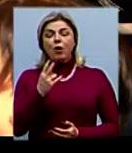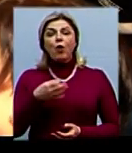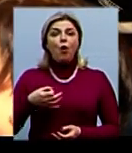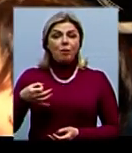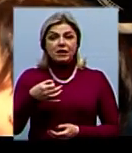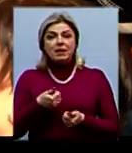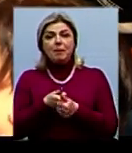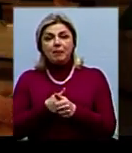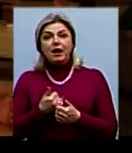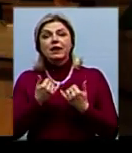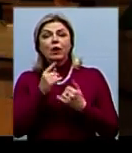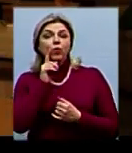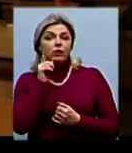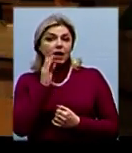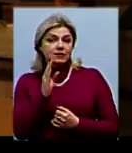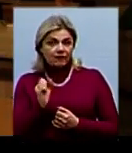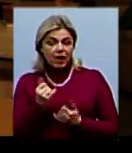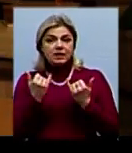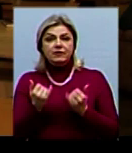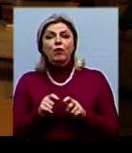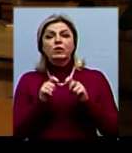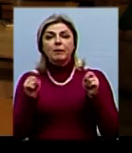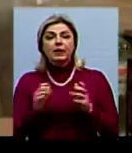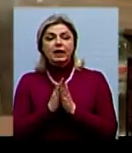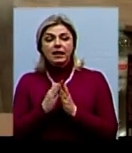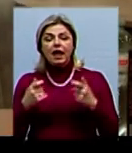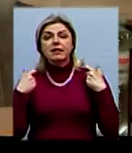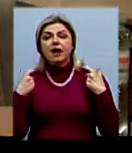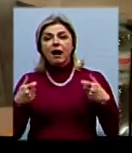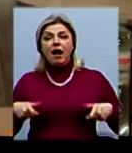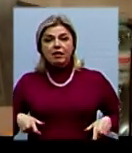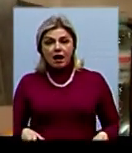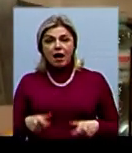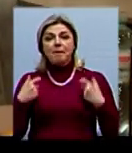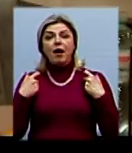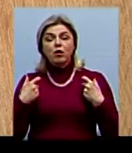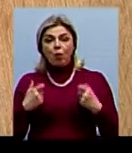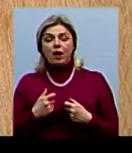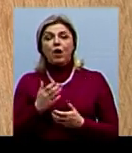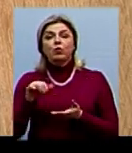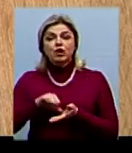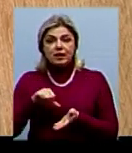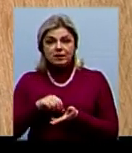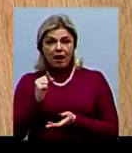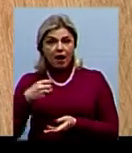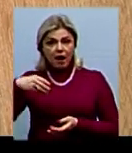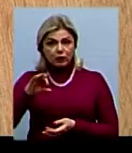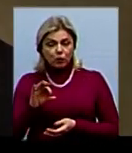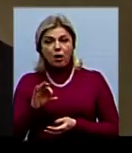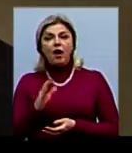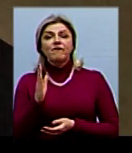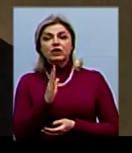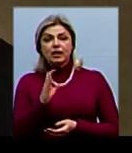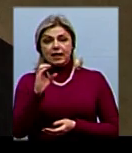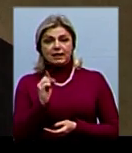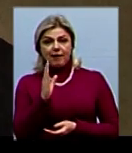обласній бібліотеці для юнацтва сьогодні презентували книгу генерал-майора Служби безпеки України, учасника антитерористичної операції